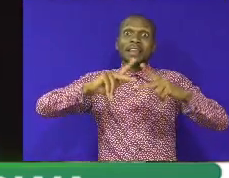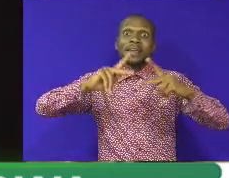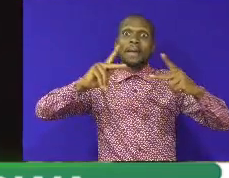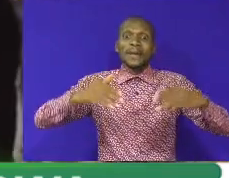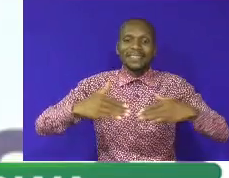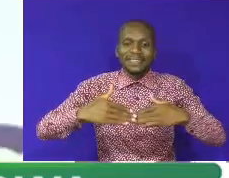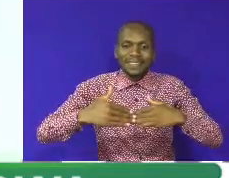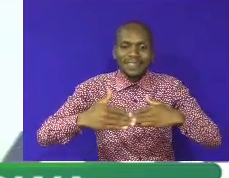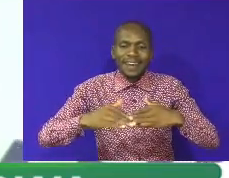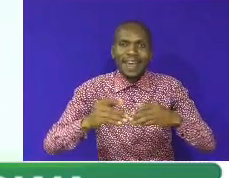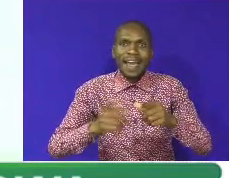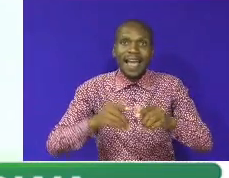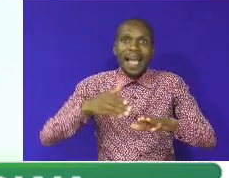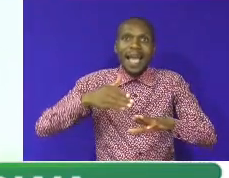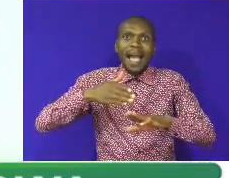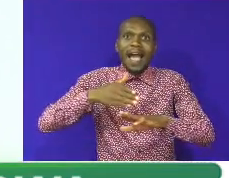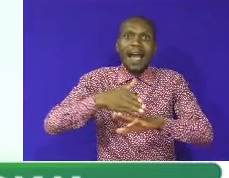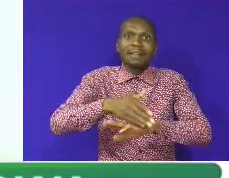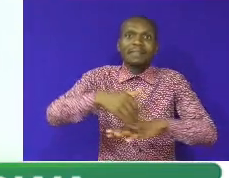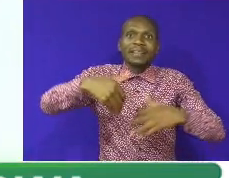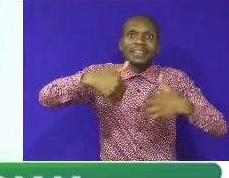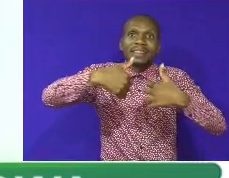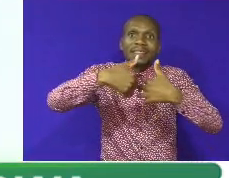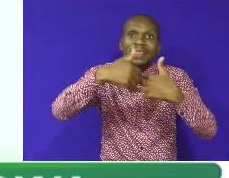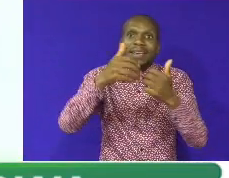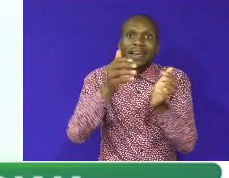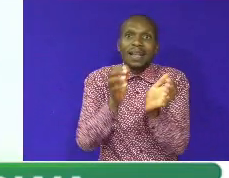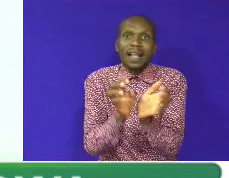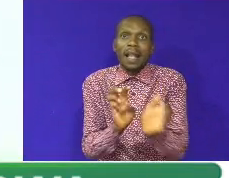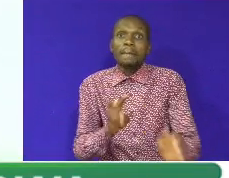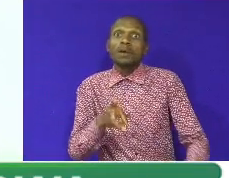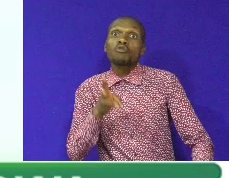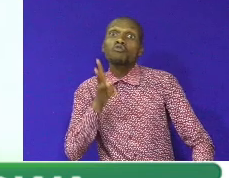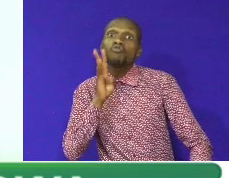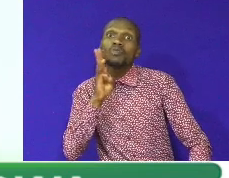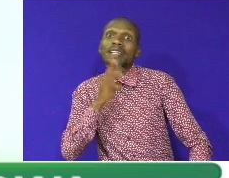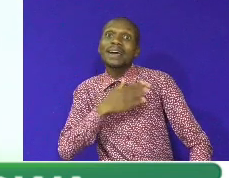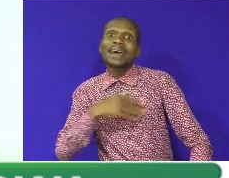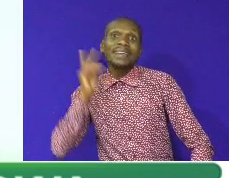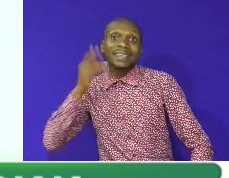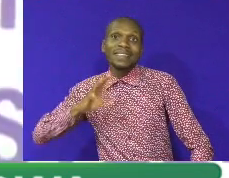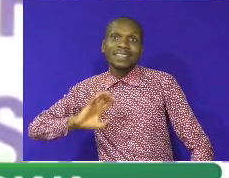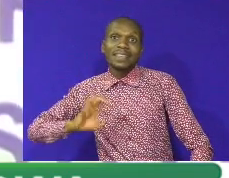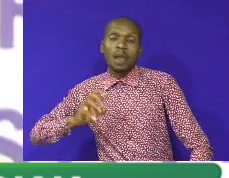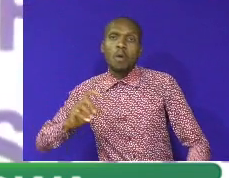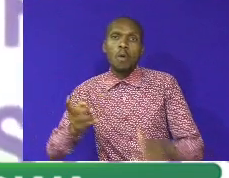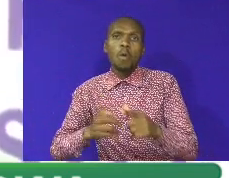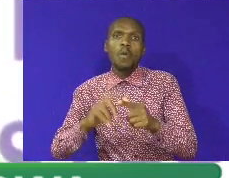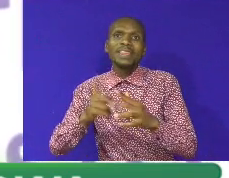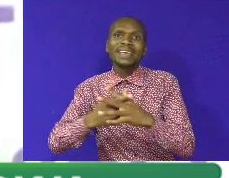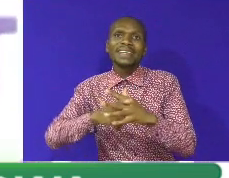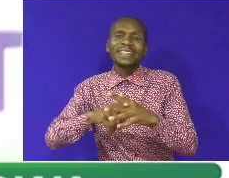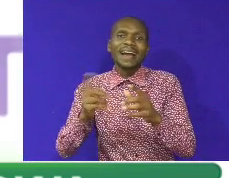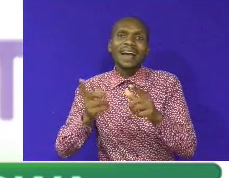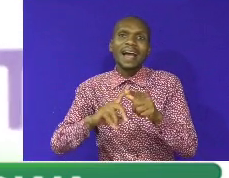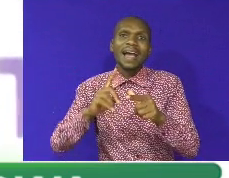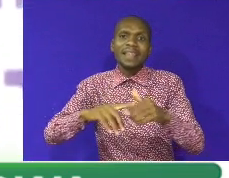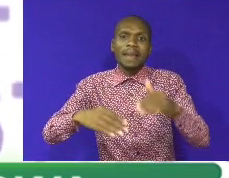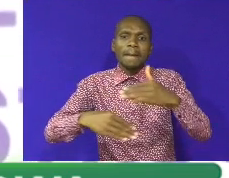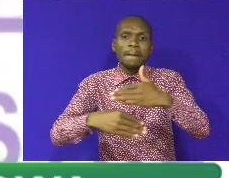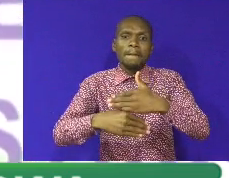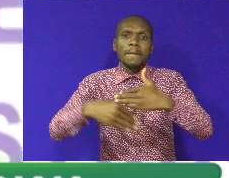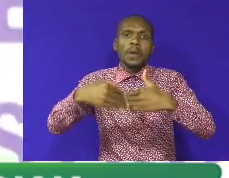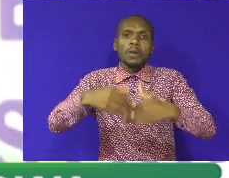yo magaye kampani ya wasko kubatara mane county ya Kisii wachaka omurobelio bwabwa gachi